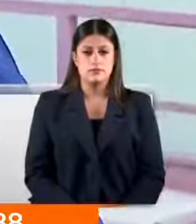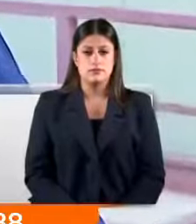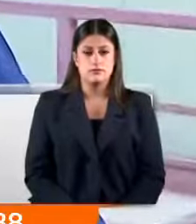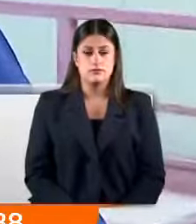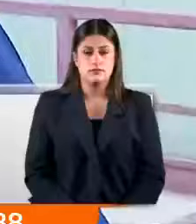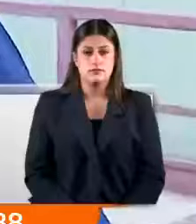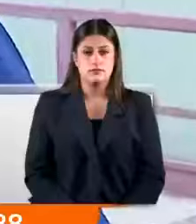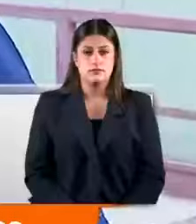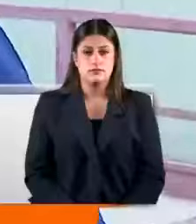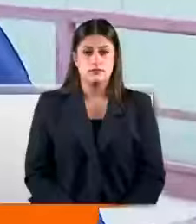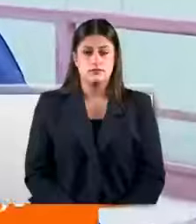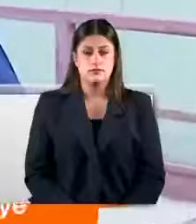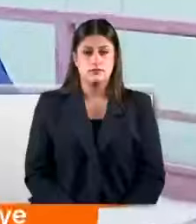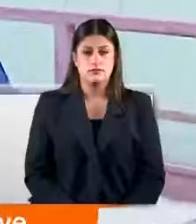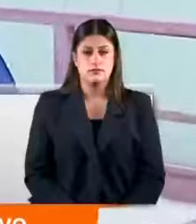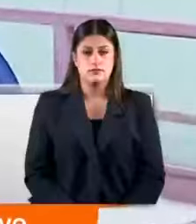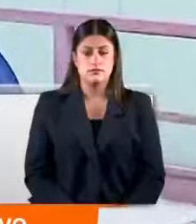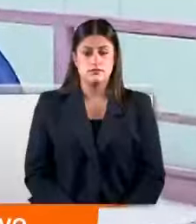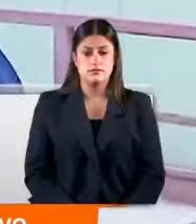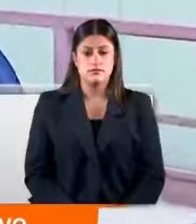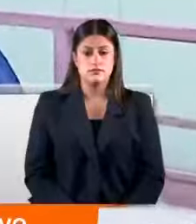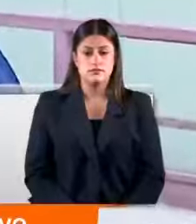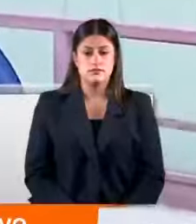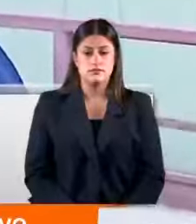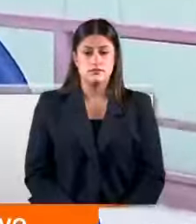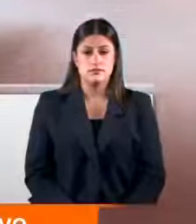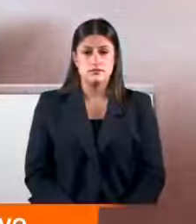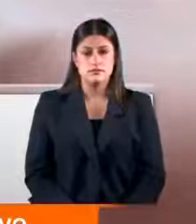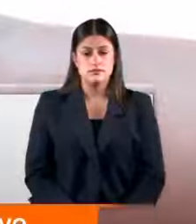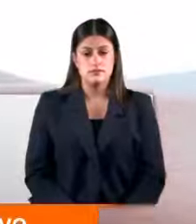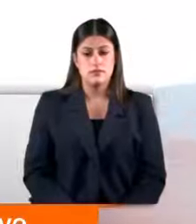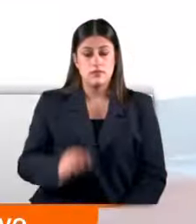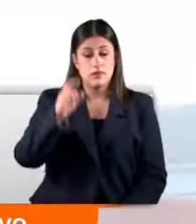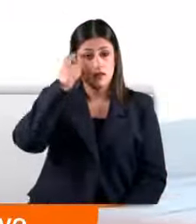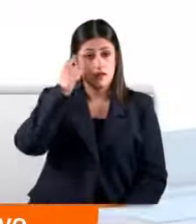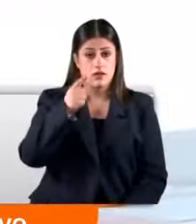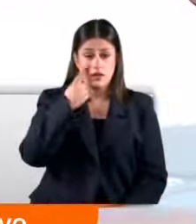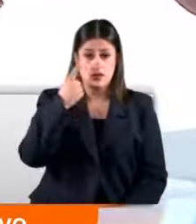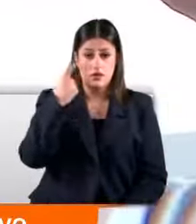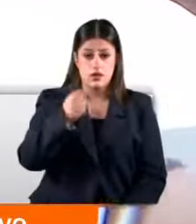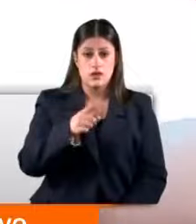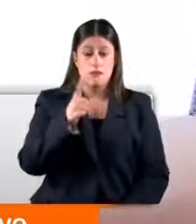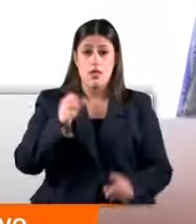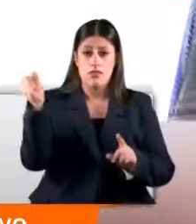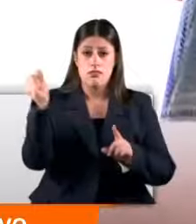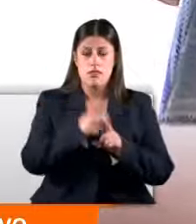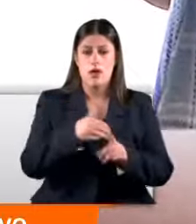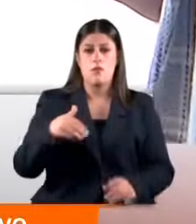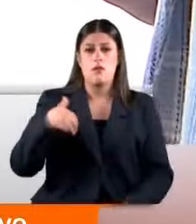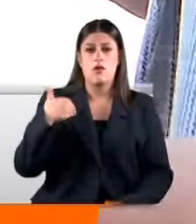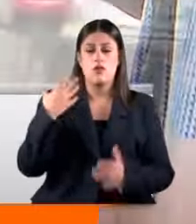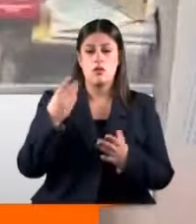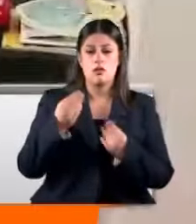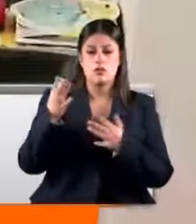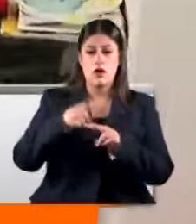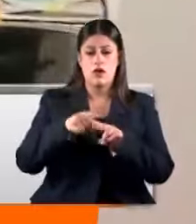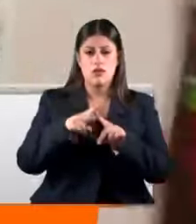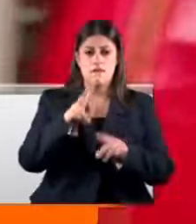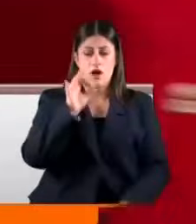Hanım. Artık gerek yok dedi. Bu dosya böyle kapanır gider dedi. İddiasına göre bir darbede avukatından yedi. ATV